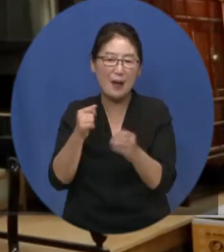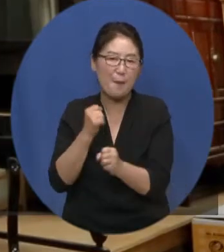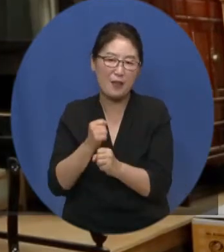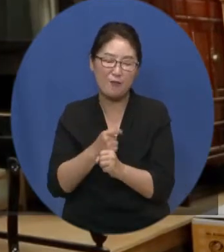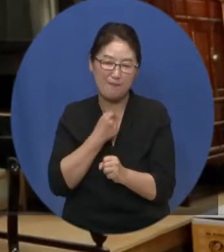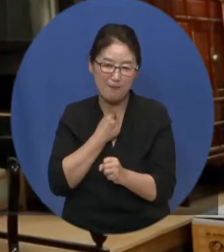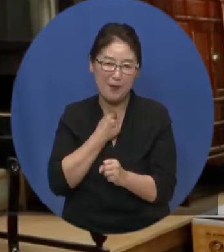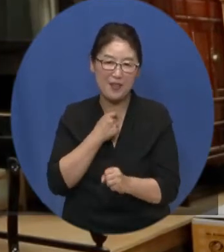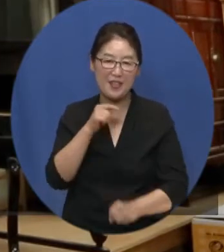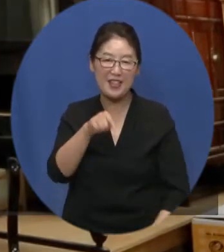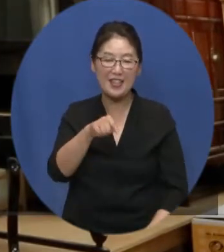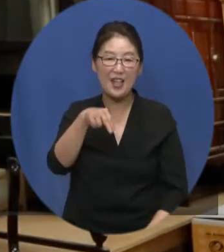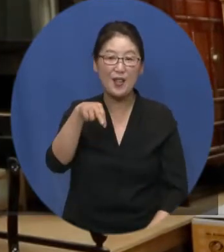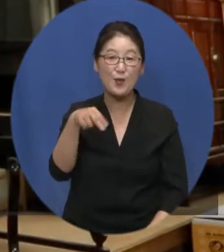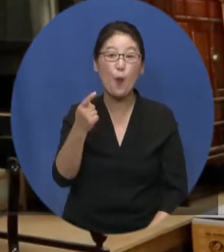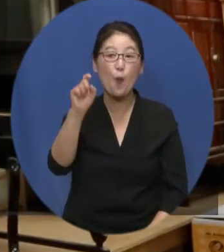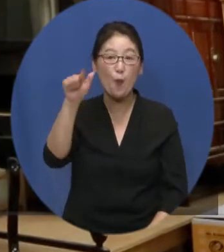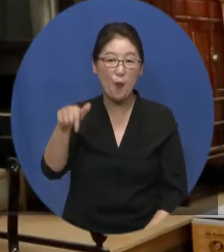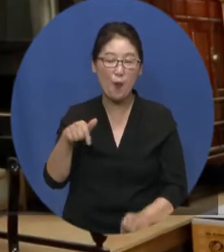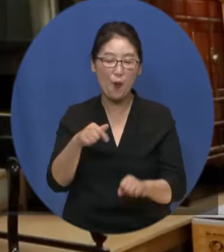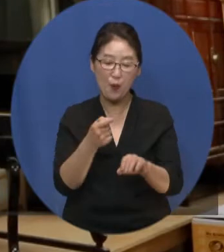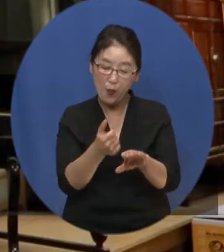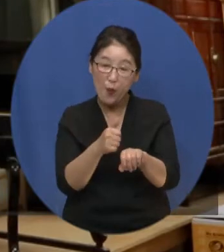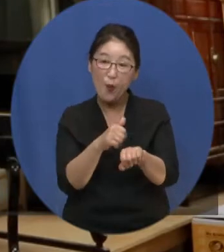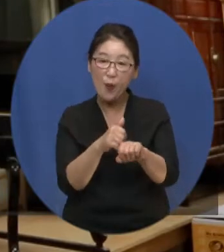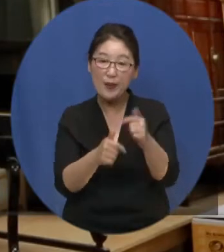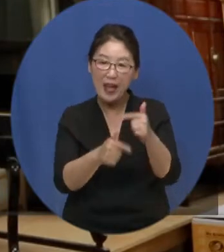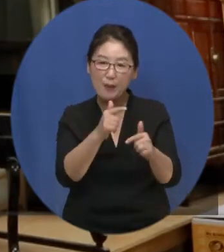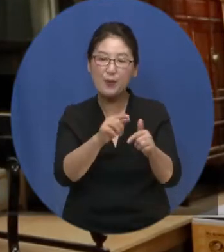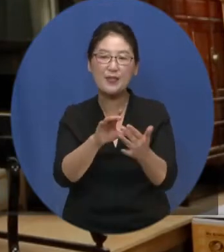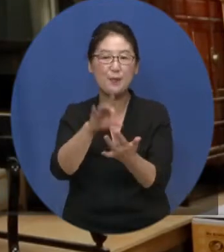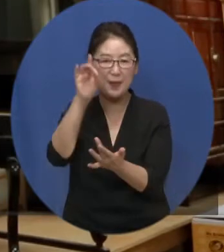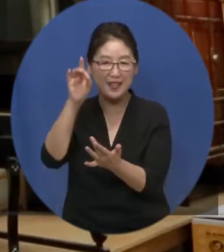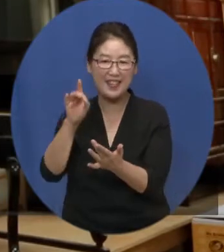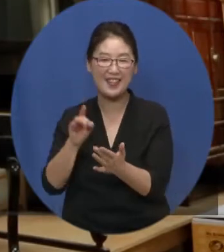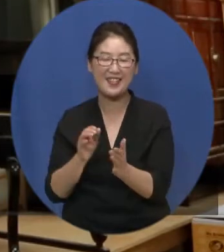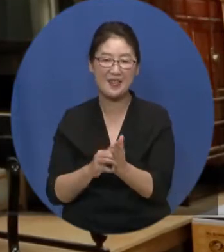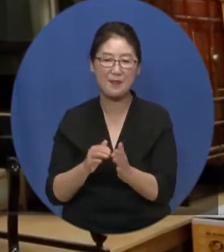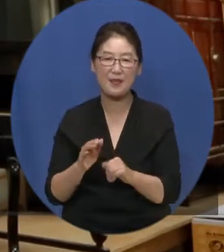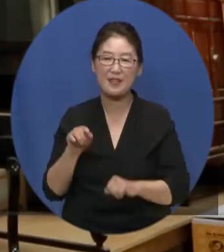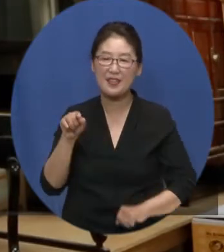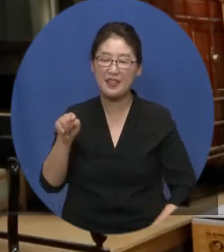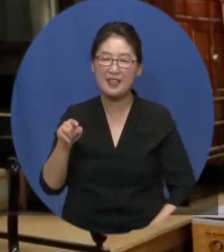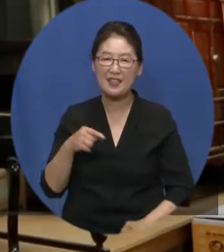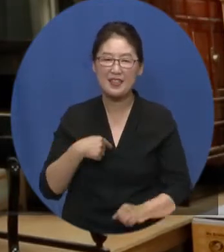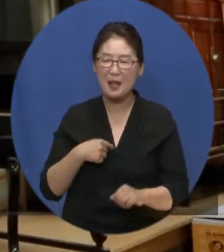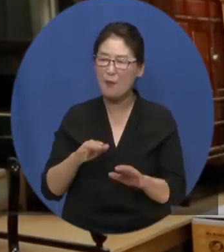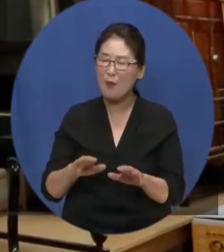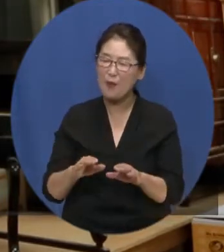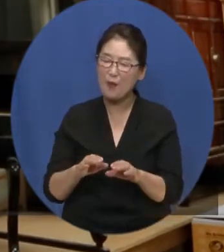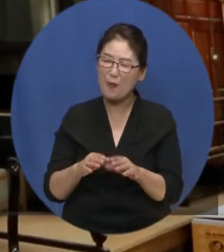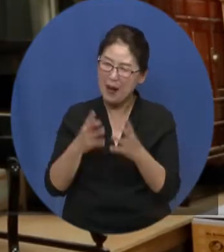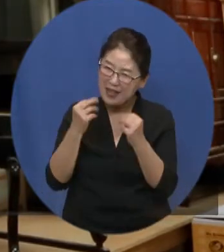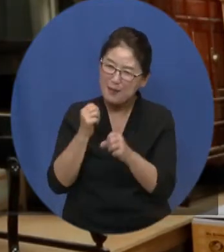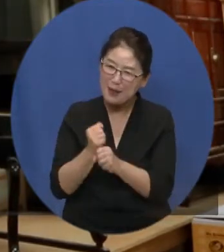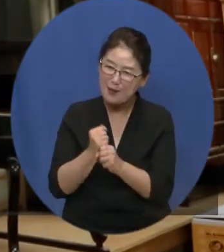그러면서 이제 지금까지 하면서 꼭 만들어 준 것은 많이는 없는데